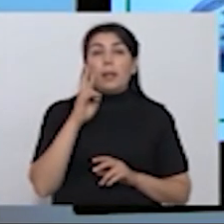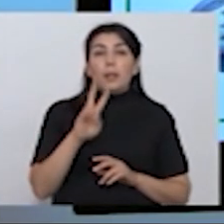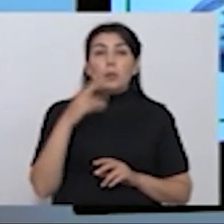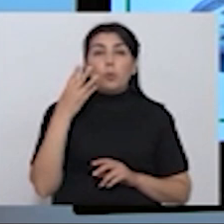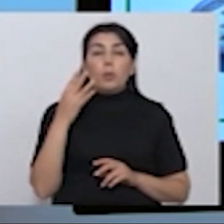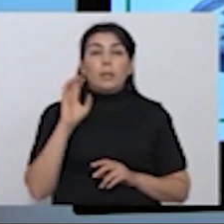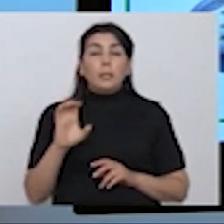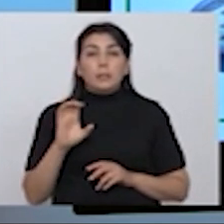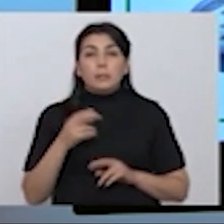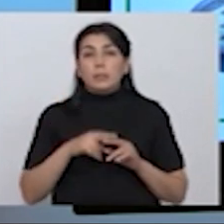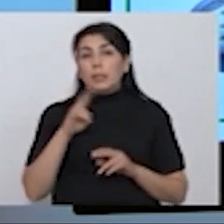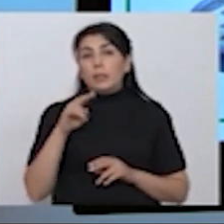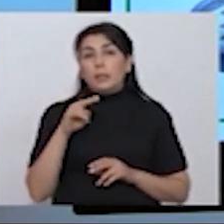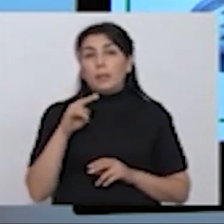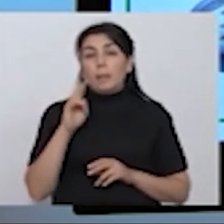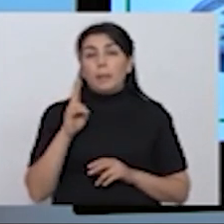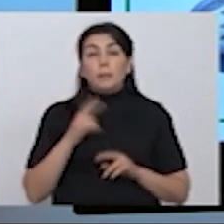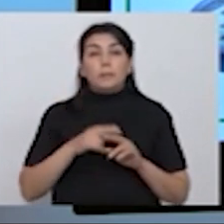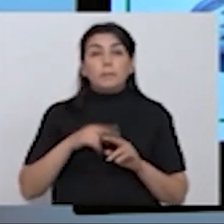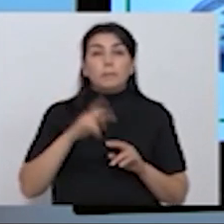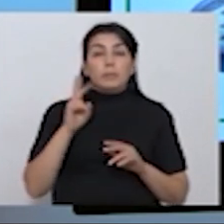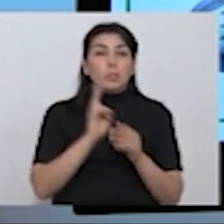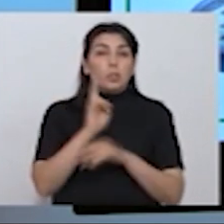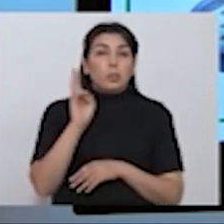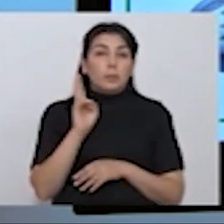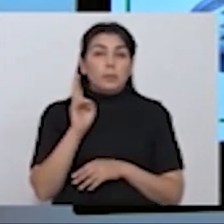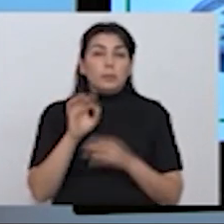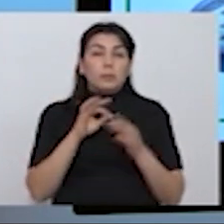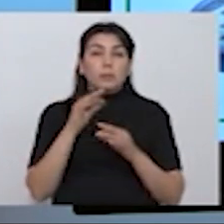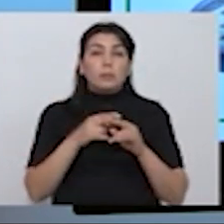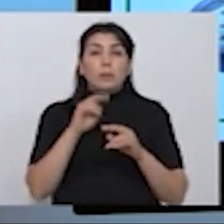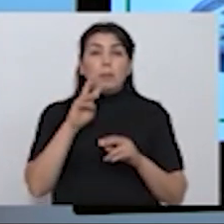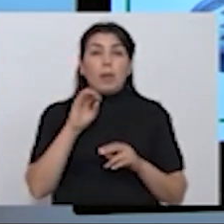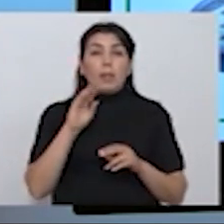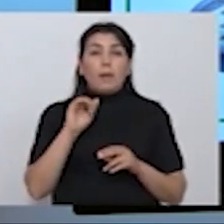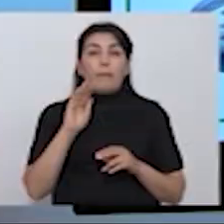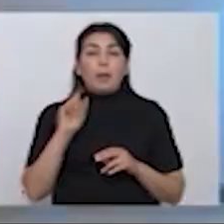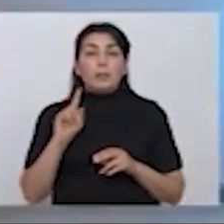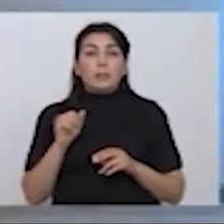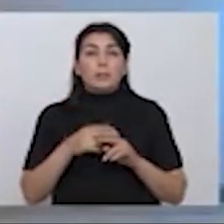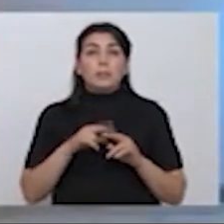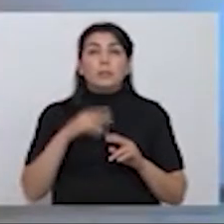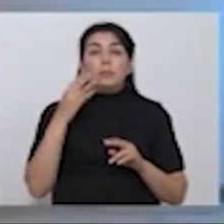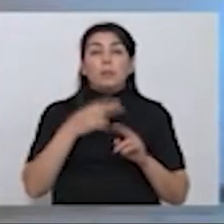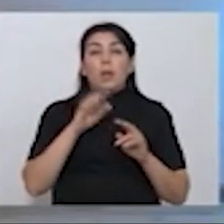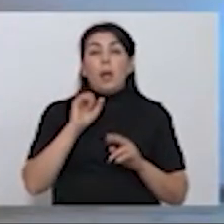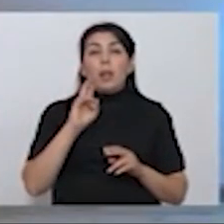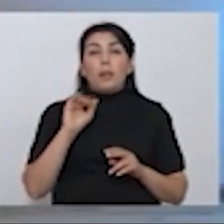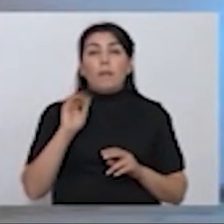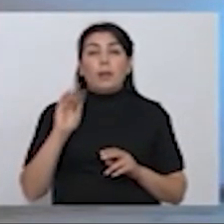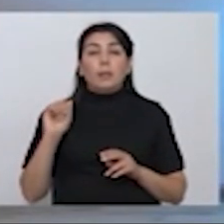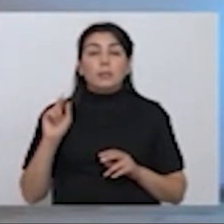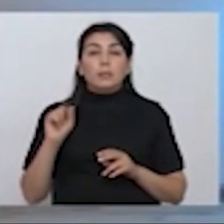2N4S, chunki DNK sintez davrida ikki hissa ortdi. Metafazada 2N4S, Anafaza